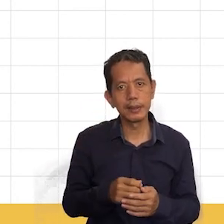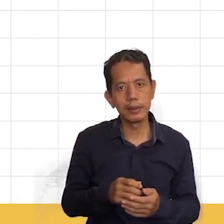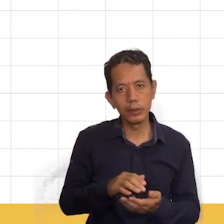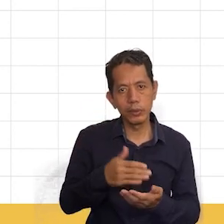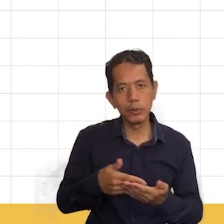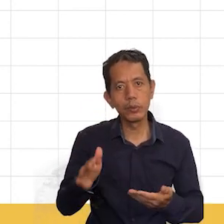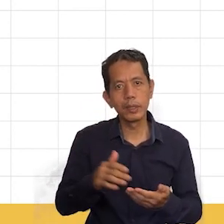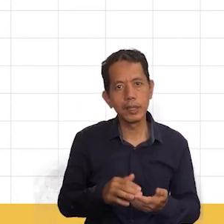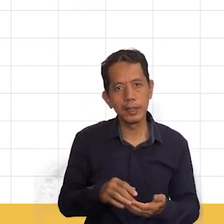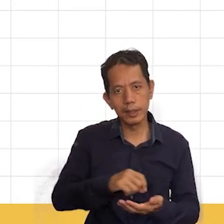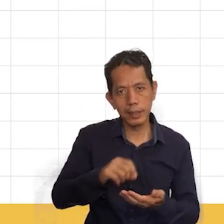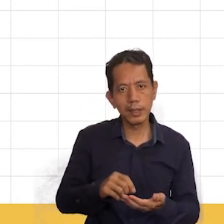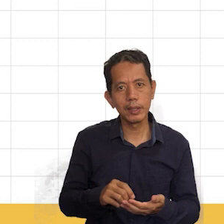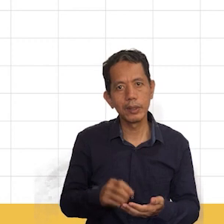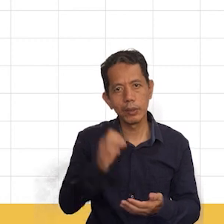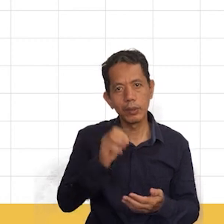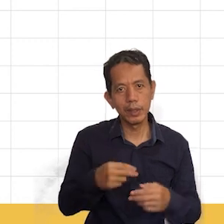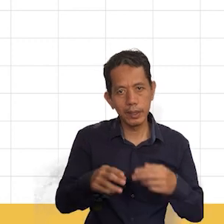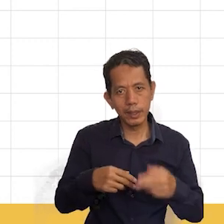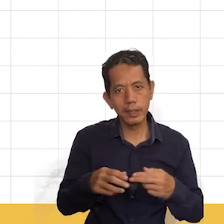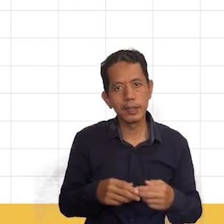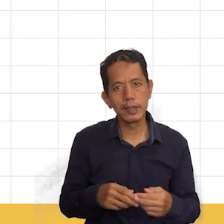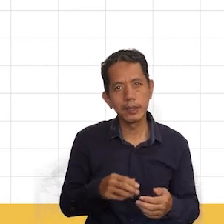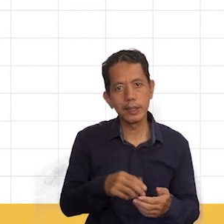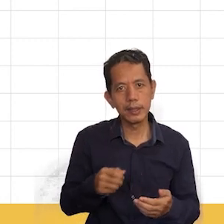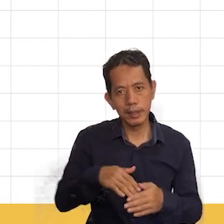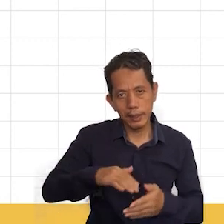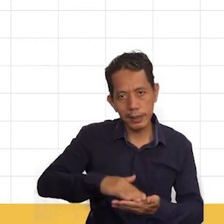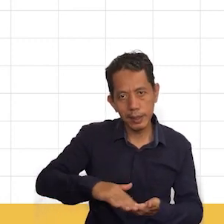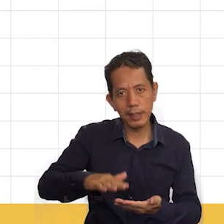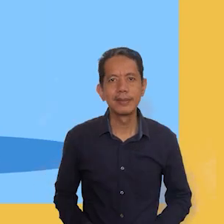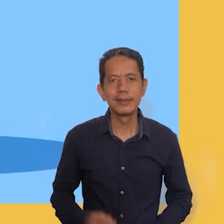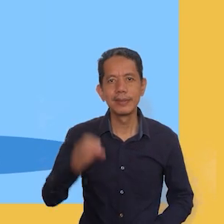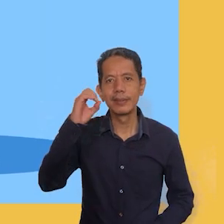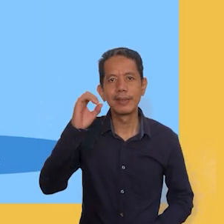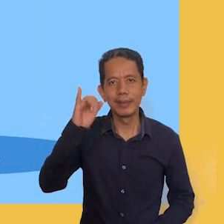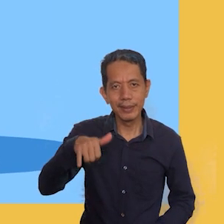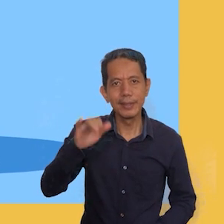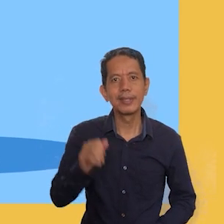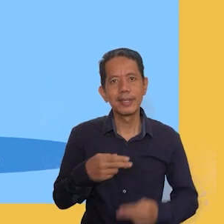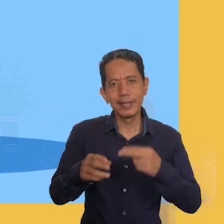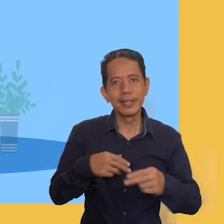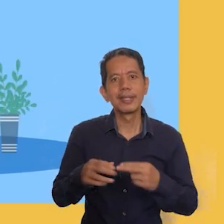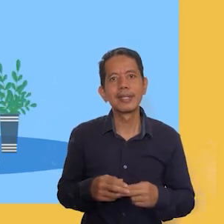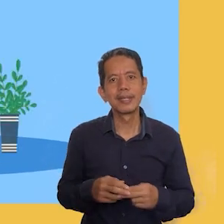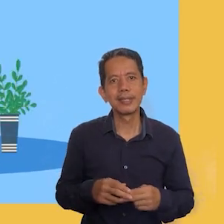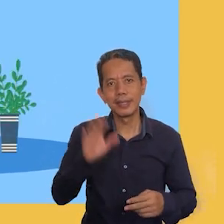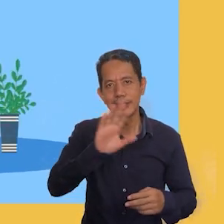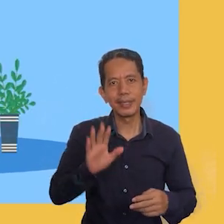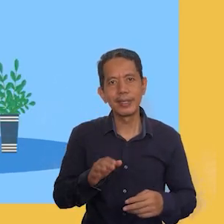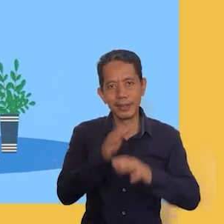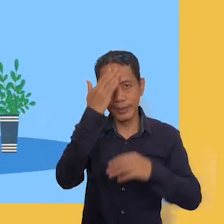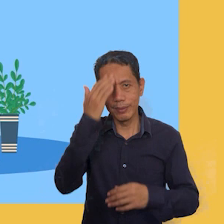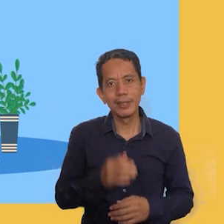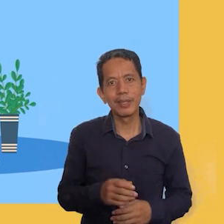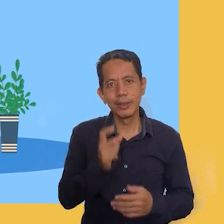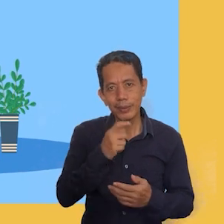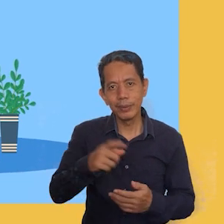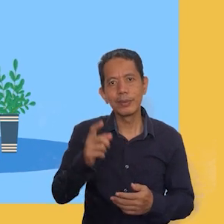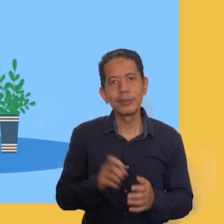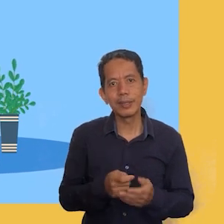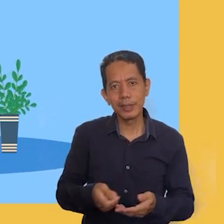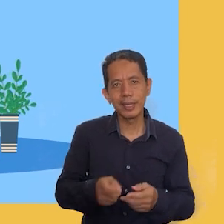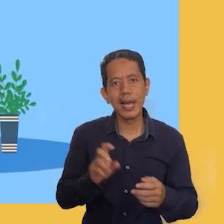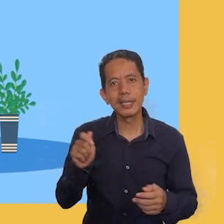sudah ditandatangani oleh rekan-rekan dan dicetak. Oh ya, rekan-rekan, jangan lupa untuk